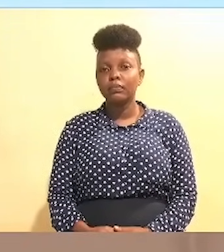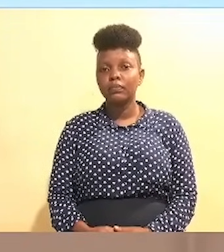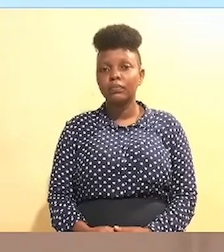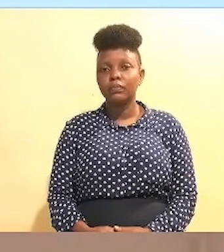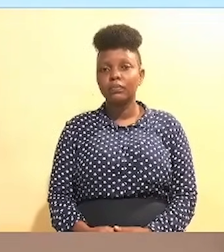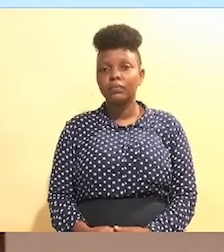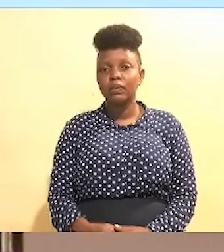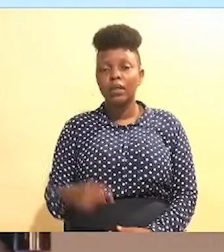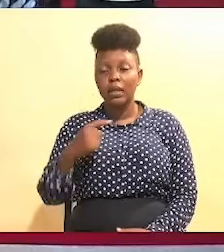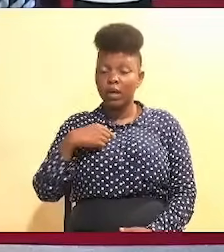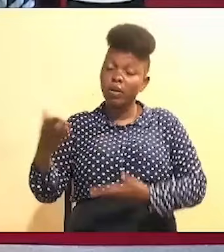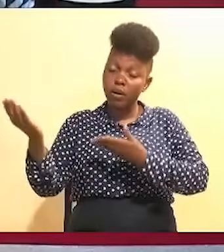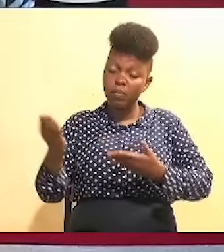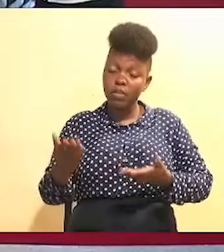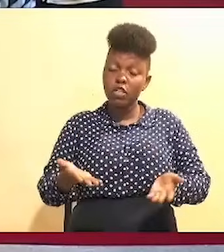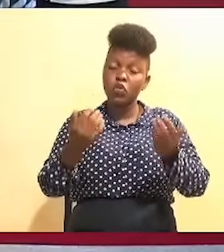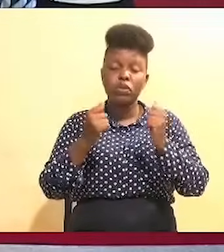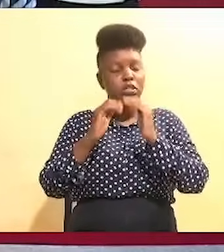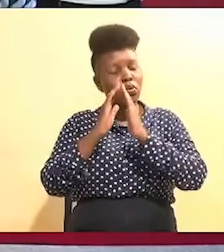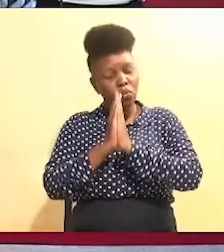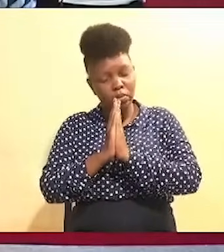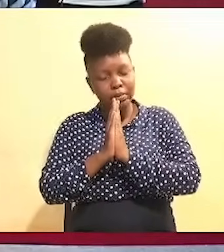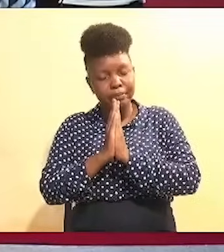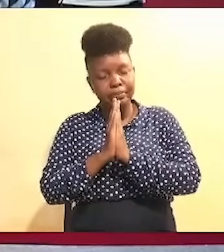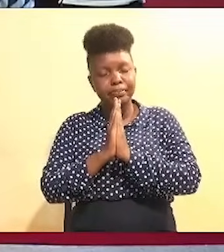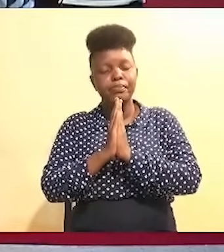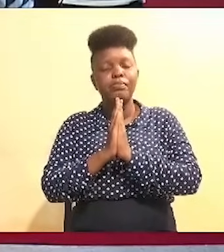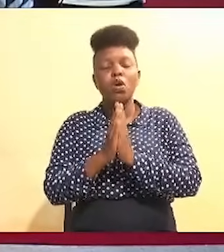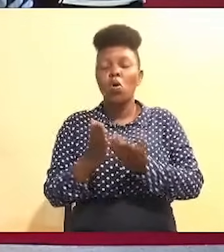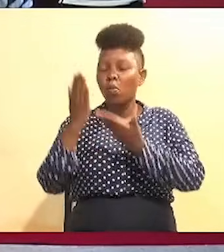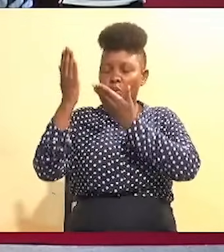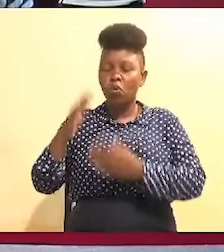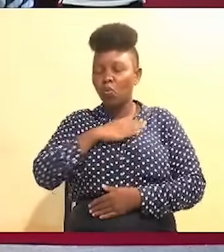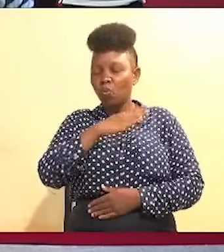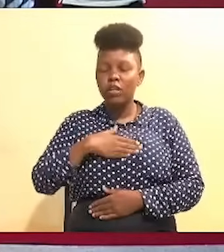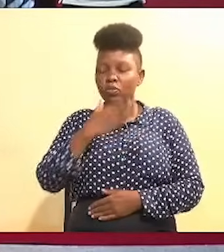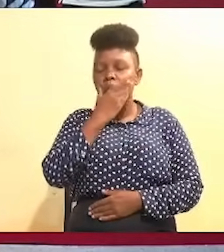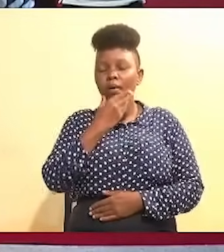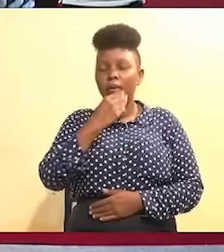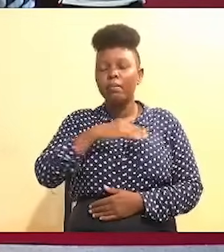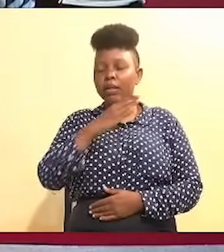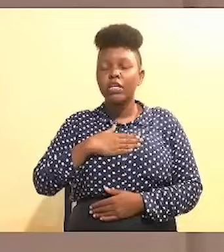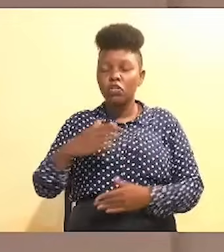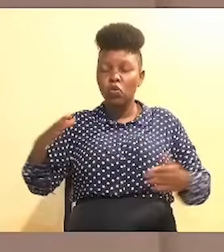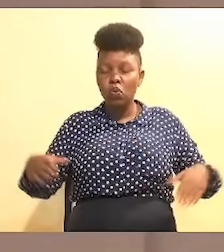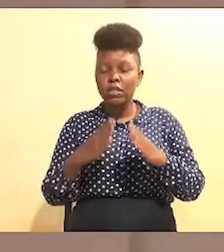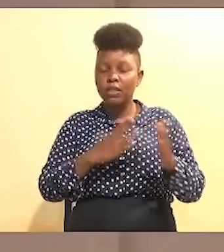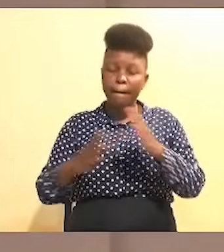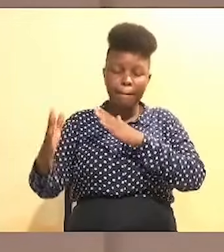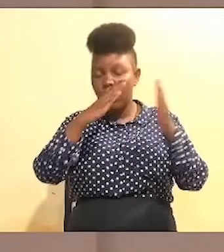Basi niwaalike tuweze kuomba. Mungu wetu na Baba yetu ishie juu mbinguni,